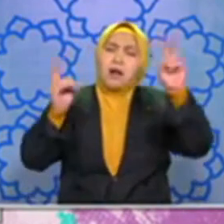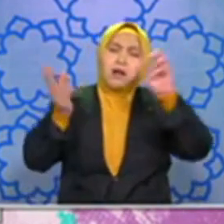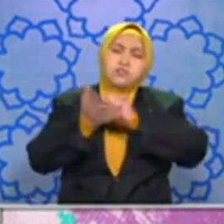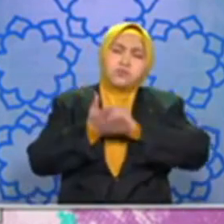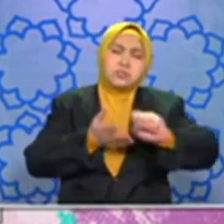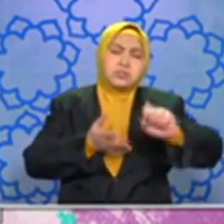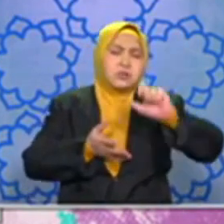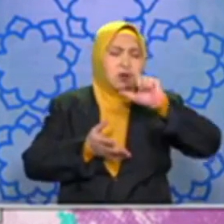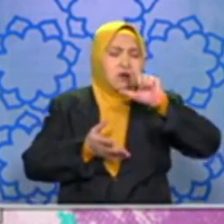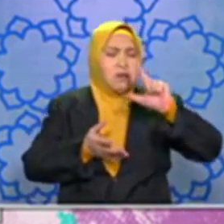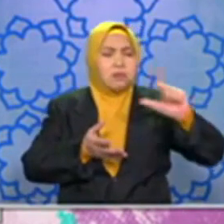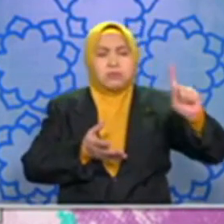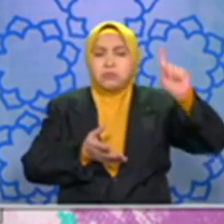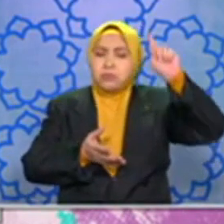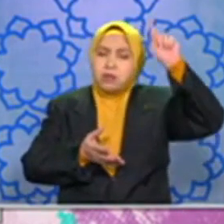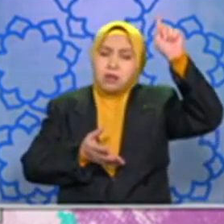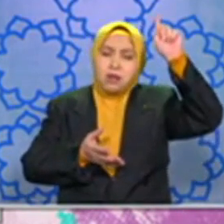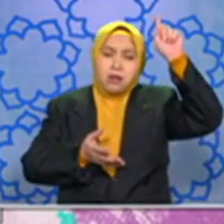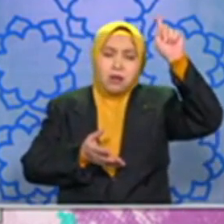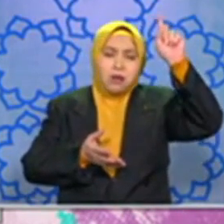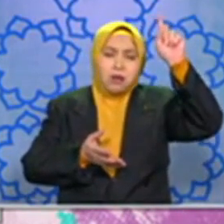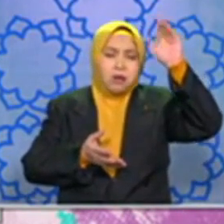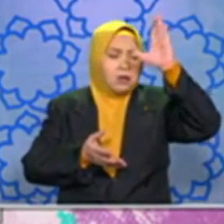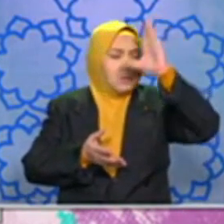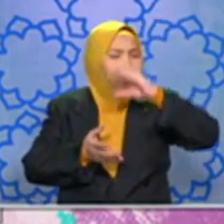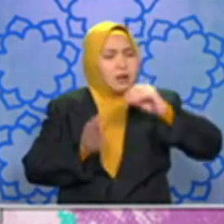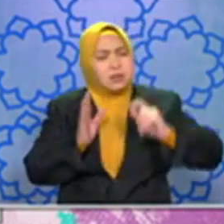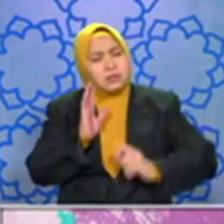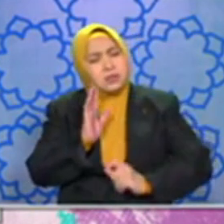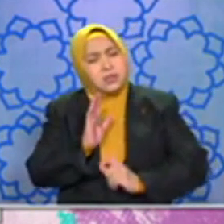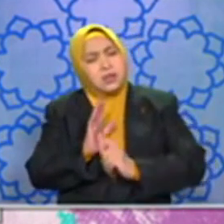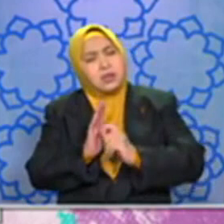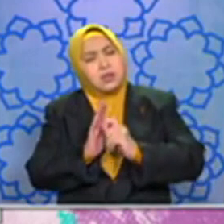سبحانه وتعالى عما